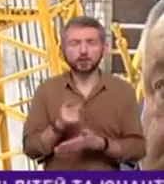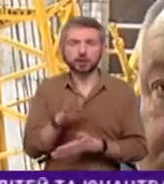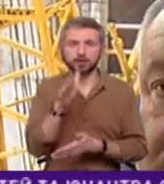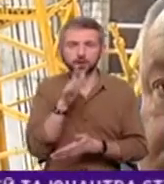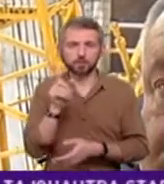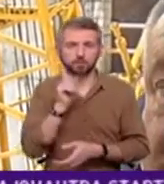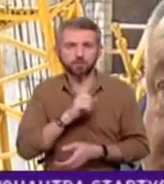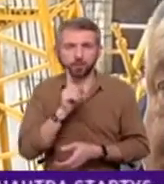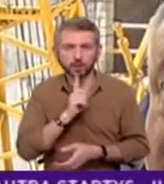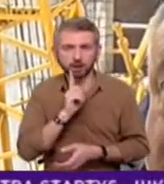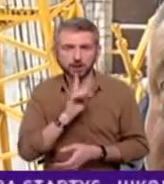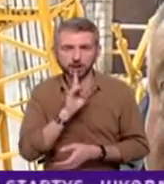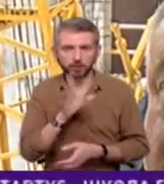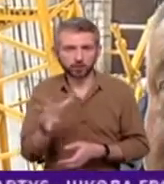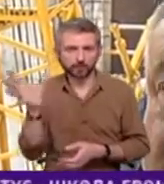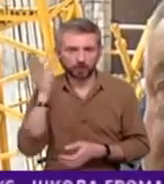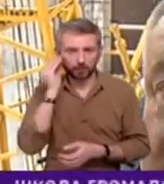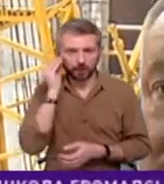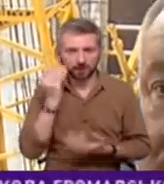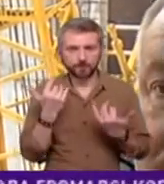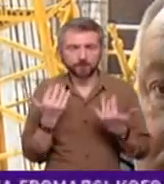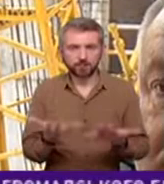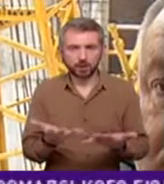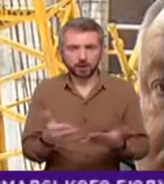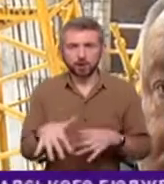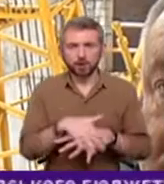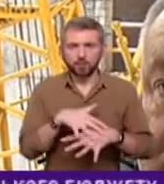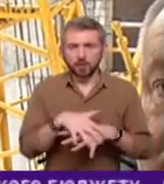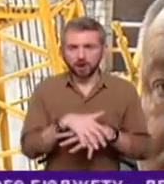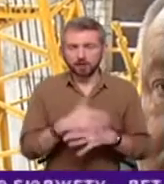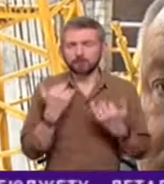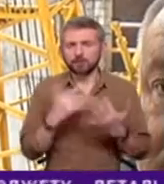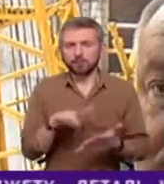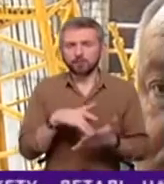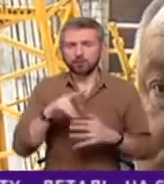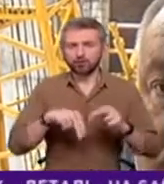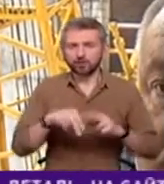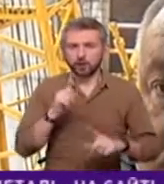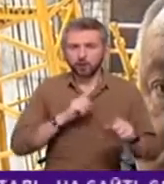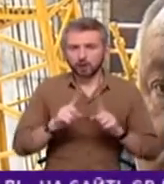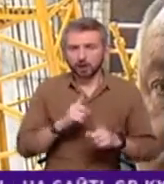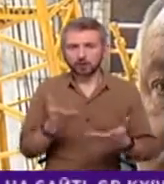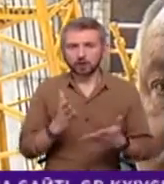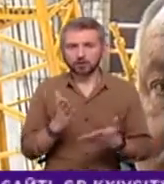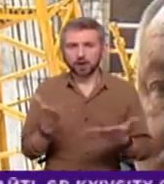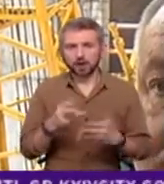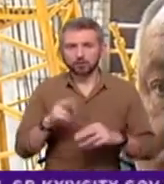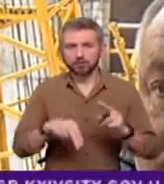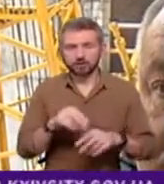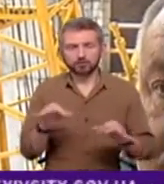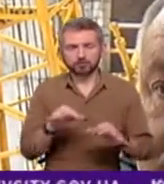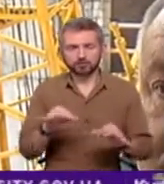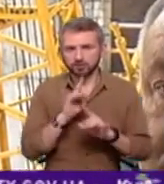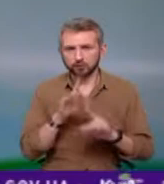поки не будуть враховані вимоги громади, вимоги містобудівельної ради, на якого будівництво вестись не